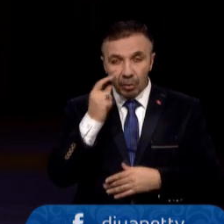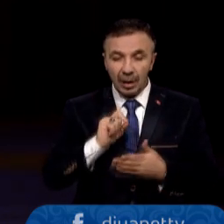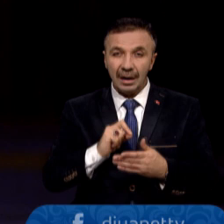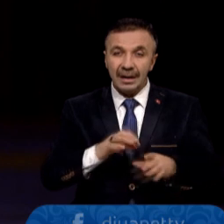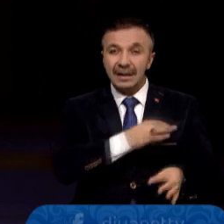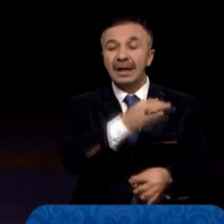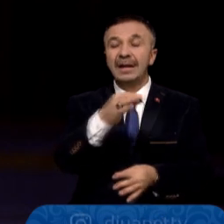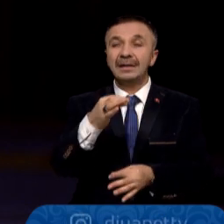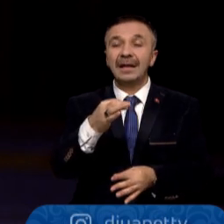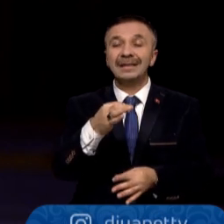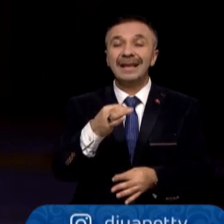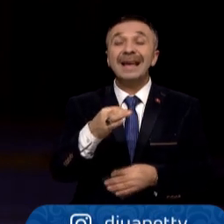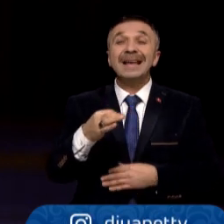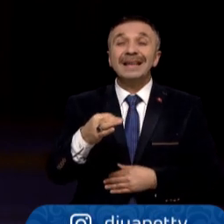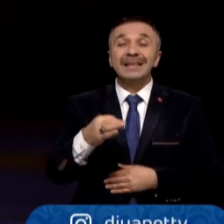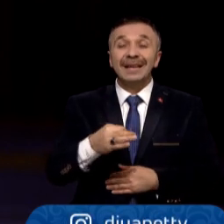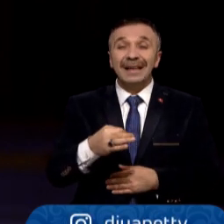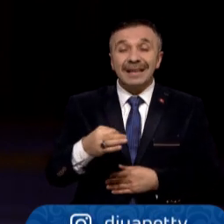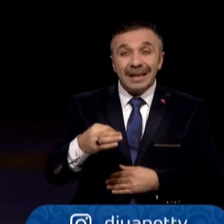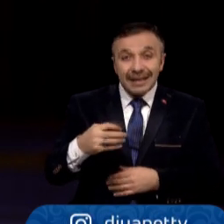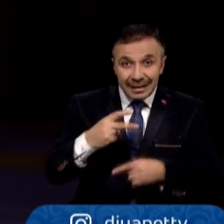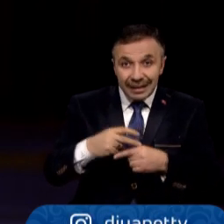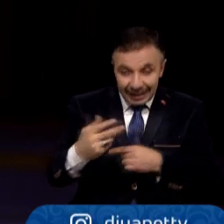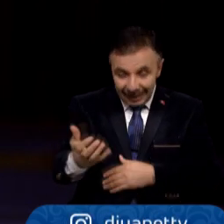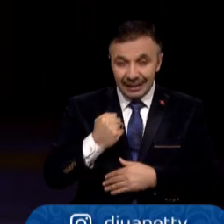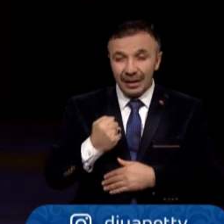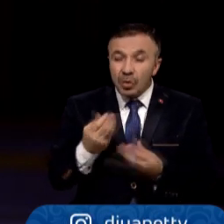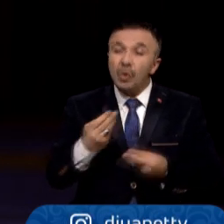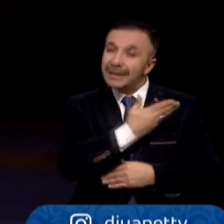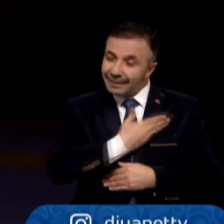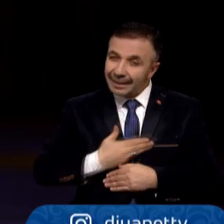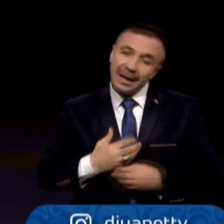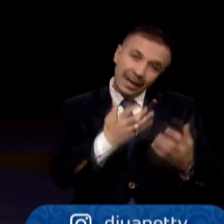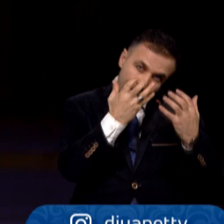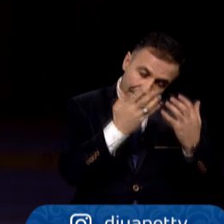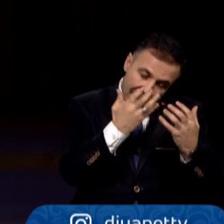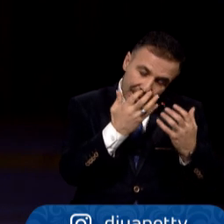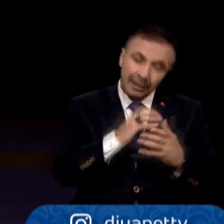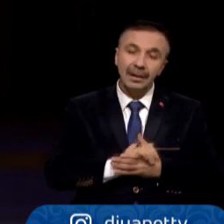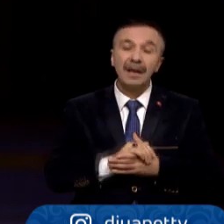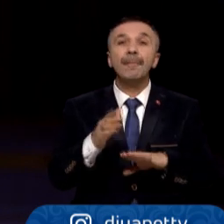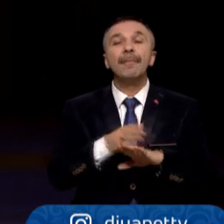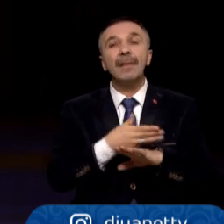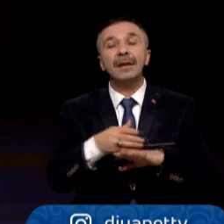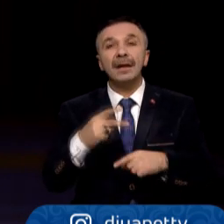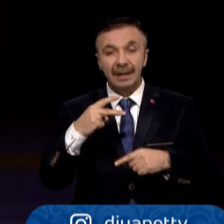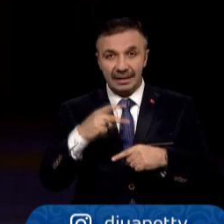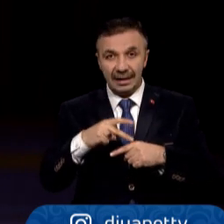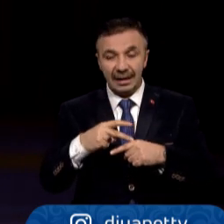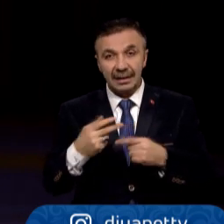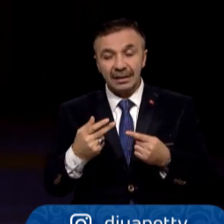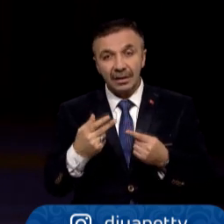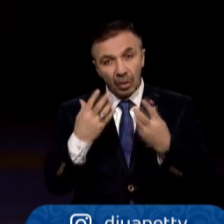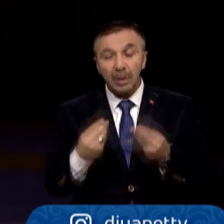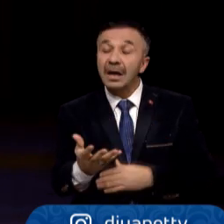insanlardan zekat alırken Çok sevdikleri baktıkları besledikleri mallarını